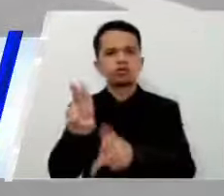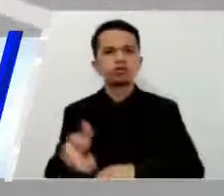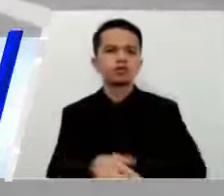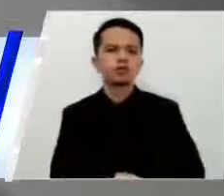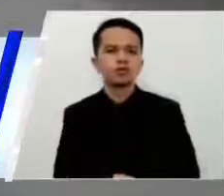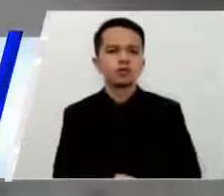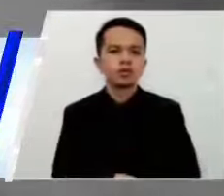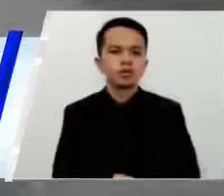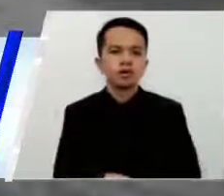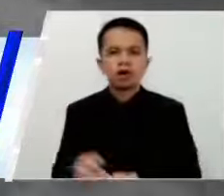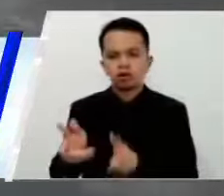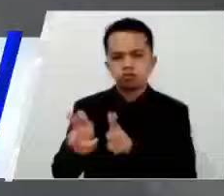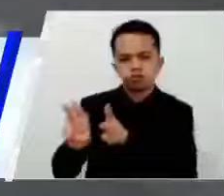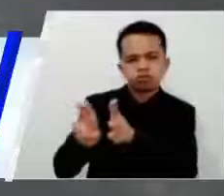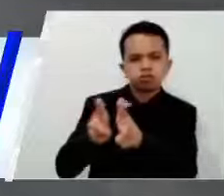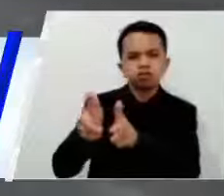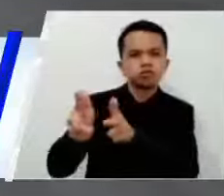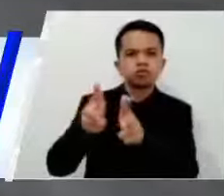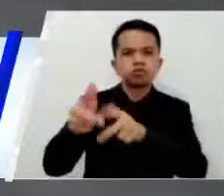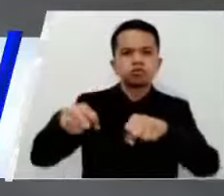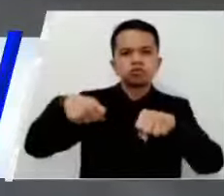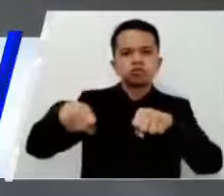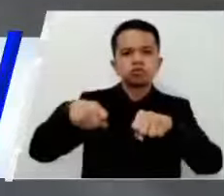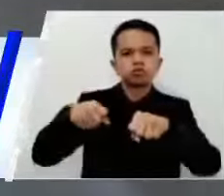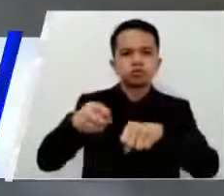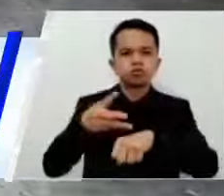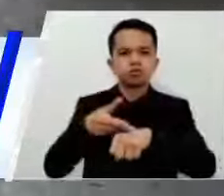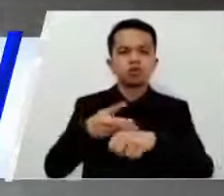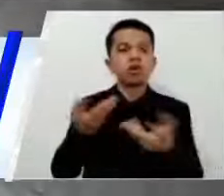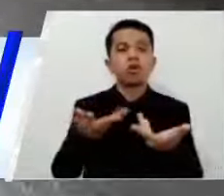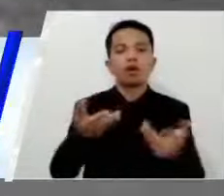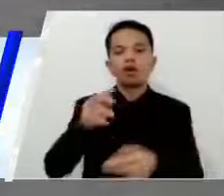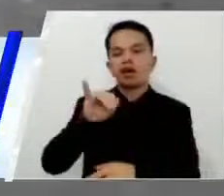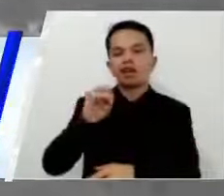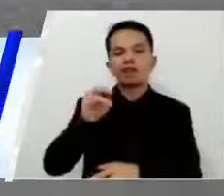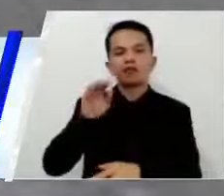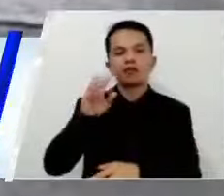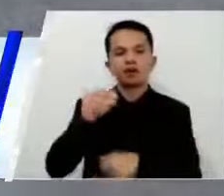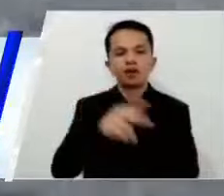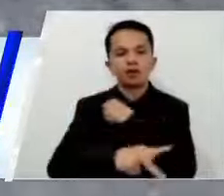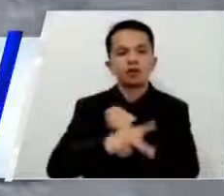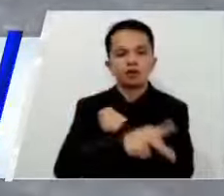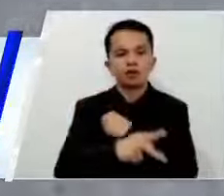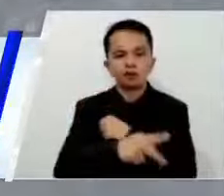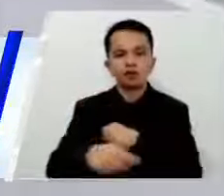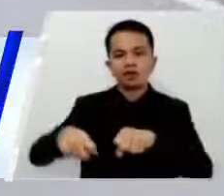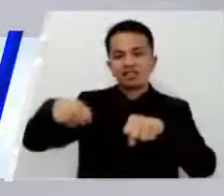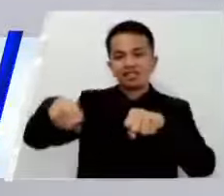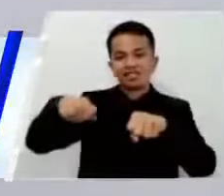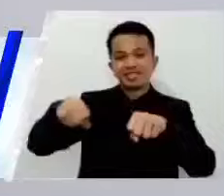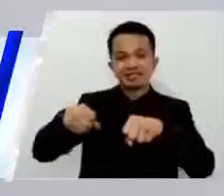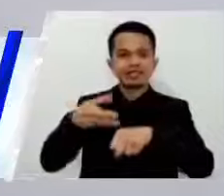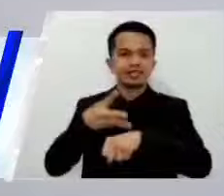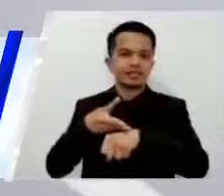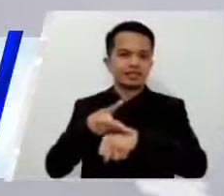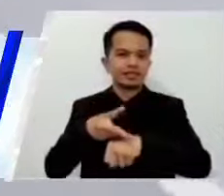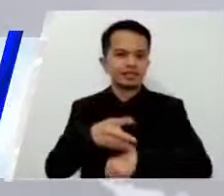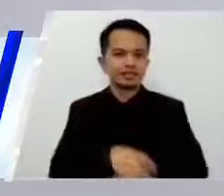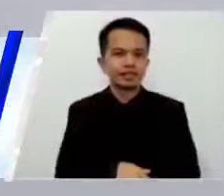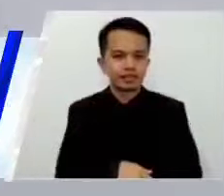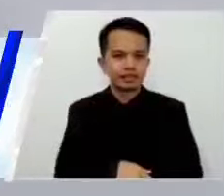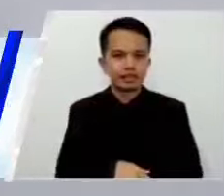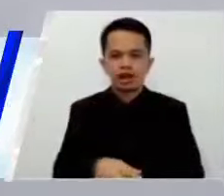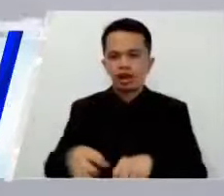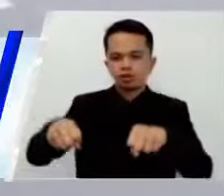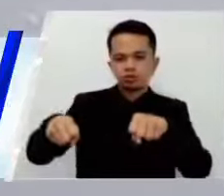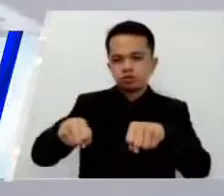Nagunahan ang Ayangan at Tuwali tribal groups ng Ifugao province sakay ng kanilang mga scooter na gawa sa kahoy. Binaybay nila ang mahigit